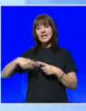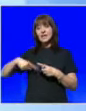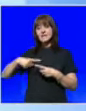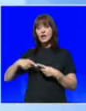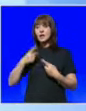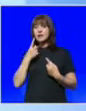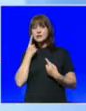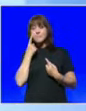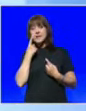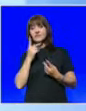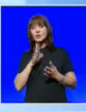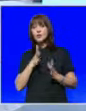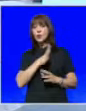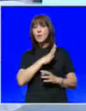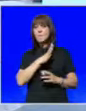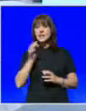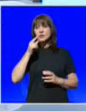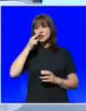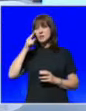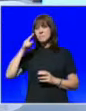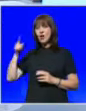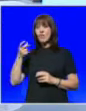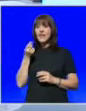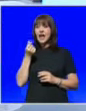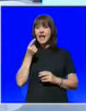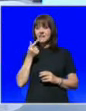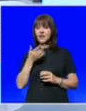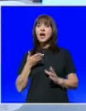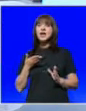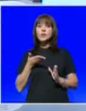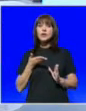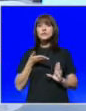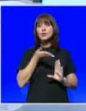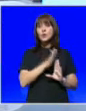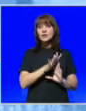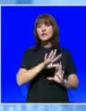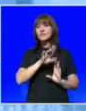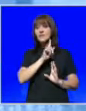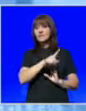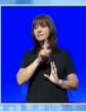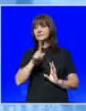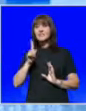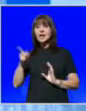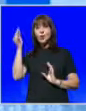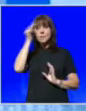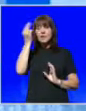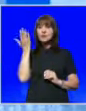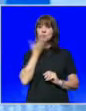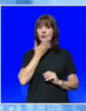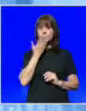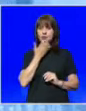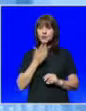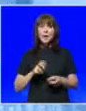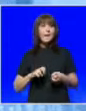милиона лева. Една огромна сума, която ще бъде насочена към всяко българско училище. И за мен проблема е не